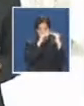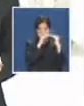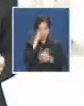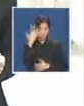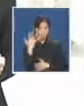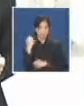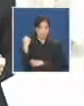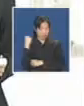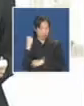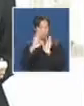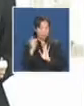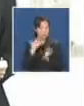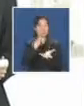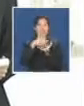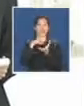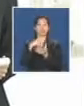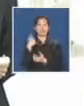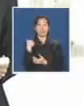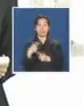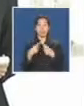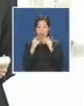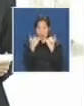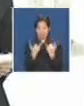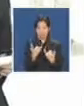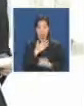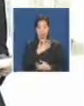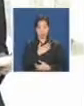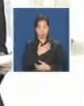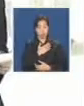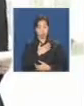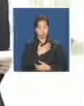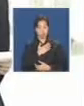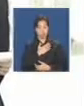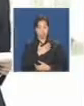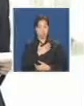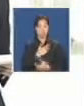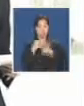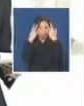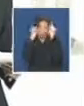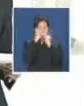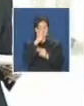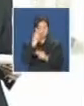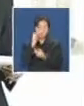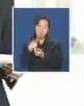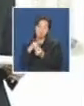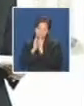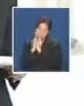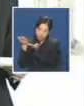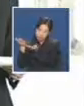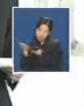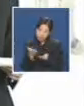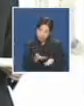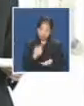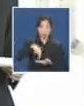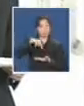ครับหน่วยครับแต่ว่าก่อนอื่นเลยนะครับตอนนี้ครับผมขออนุญาตเรียนเชิญท่านนายกรัฐมนตรีเท่านั้นในจิตเวชชาชีวะครับท่านได้ให้